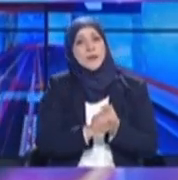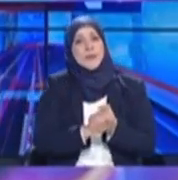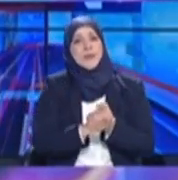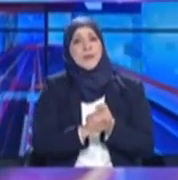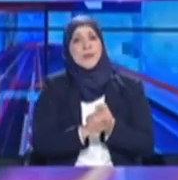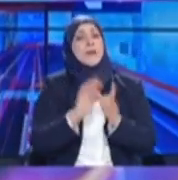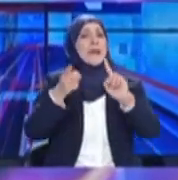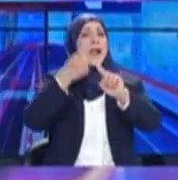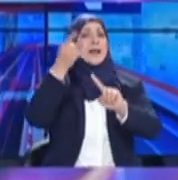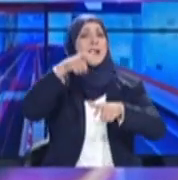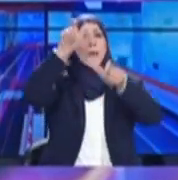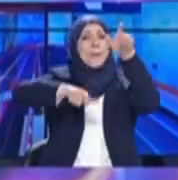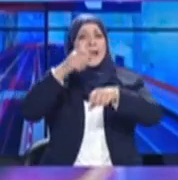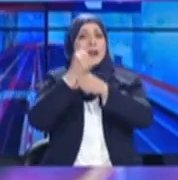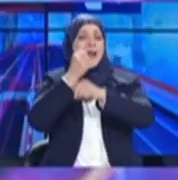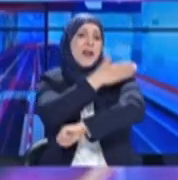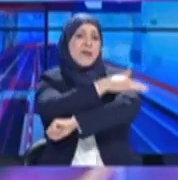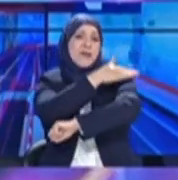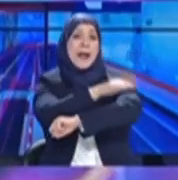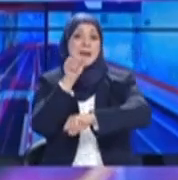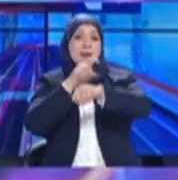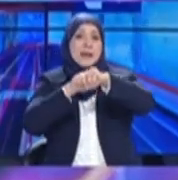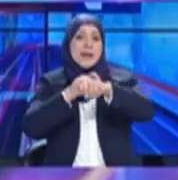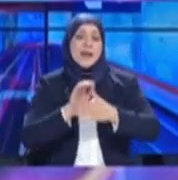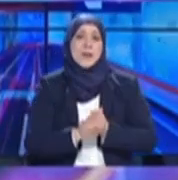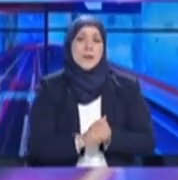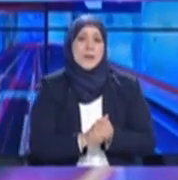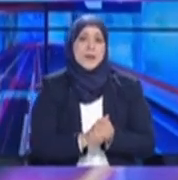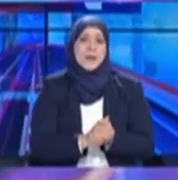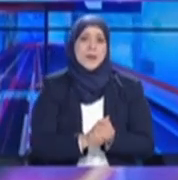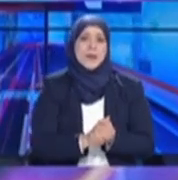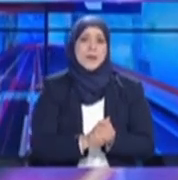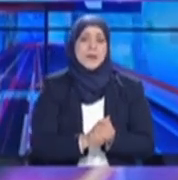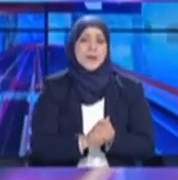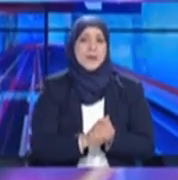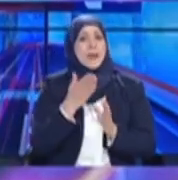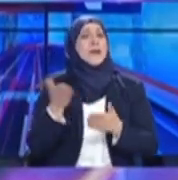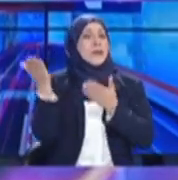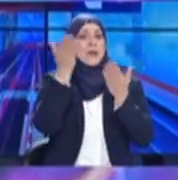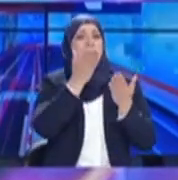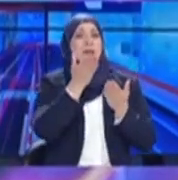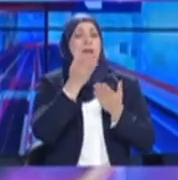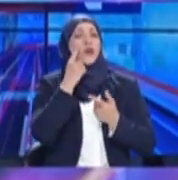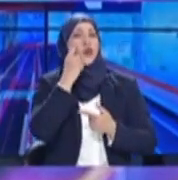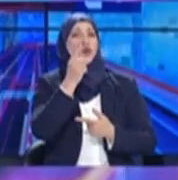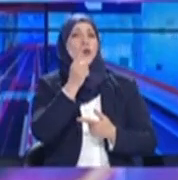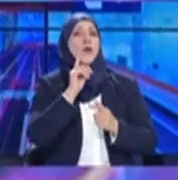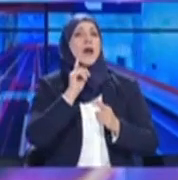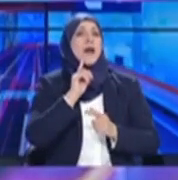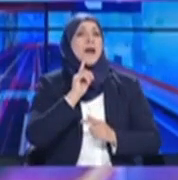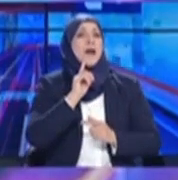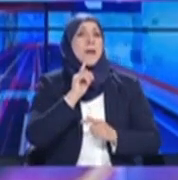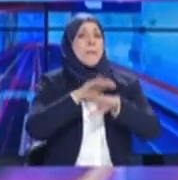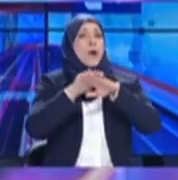عمال البلدين لكن امشي ومره اخرى اه بيكون عندنا اه مداخله من القاصرين مع الزميله ناديه